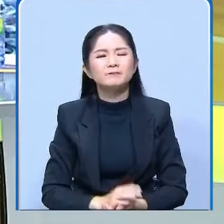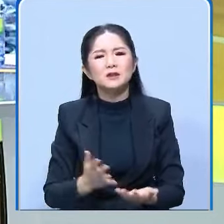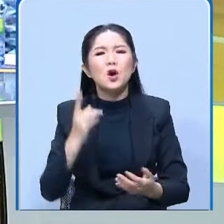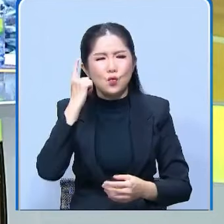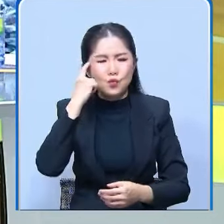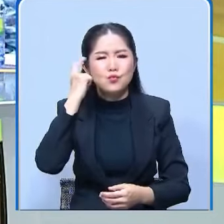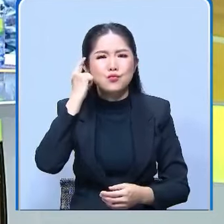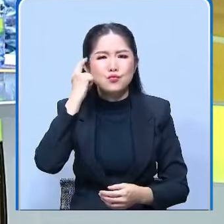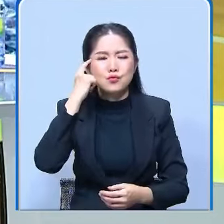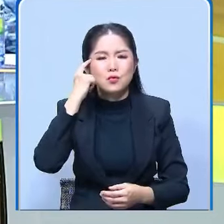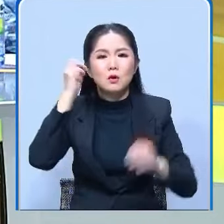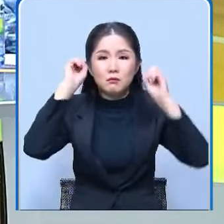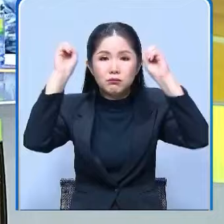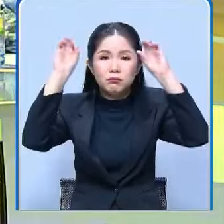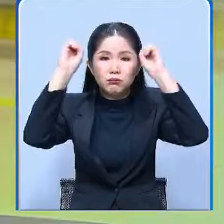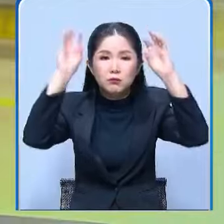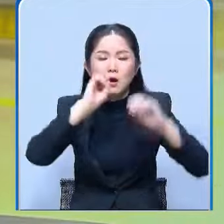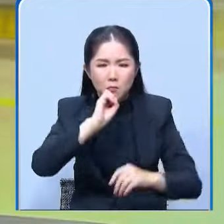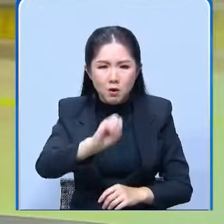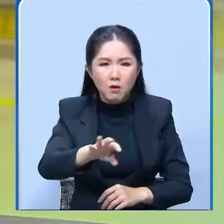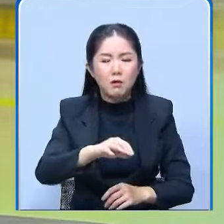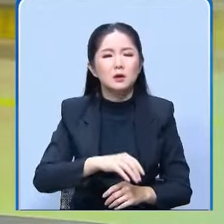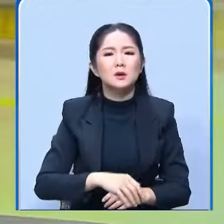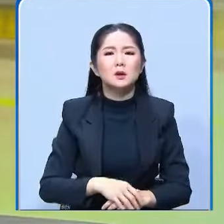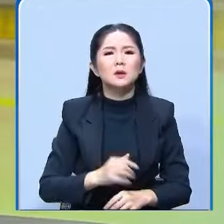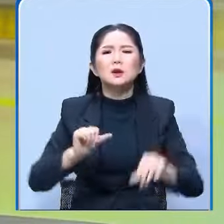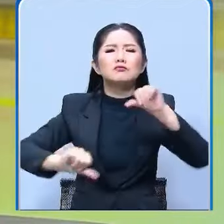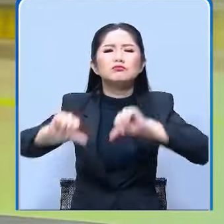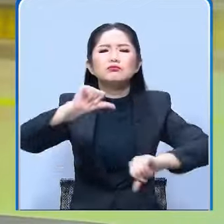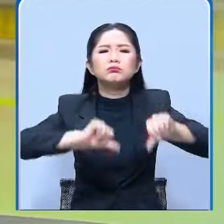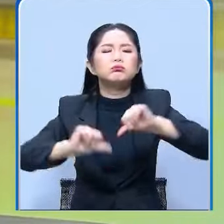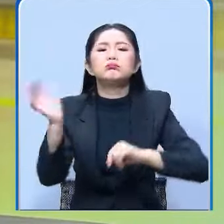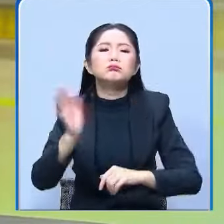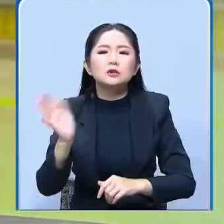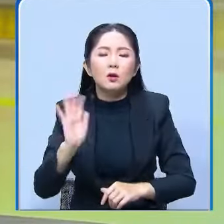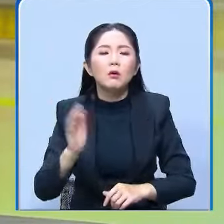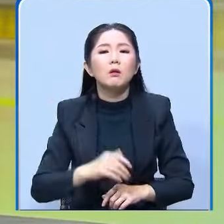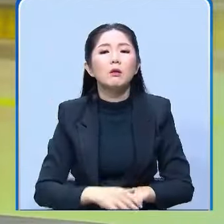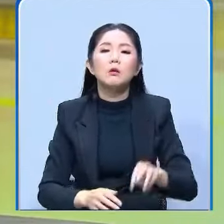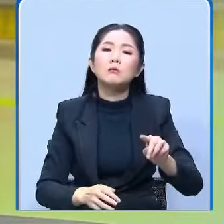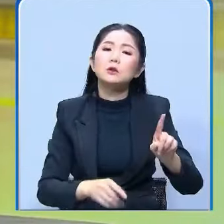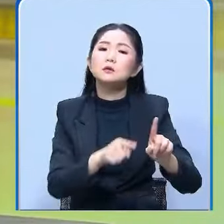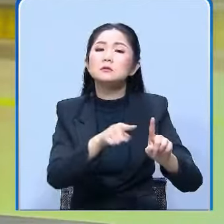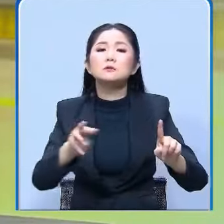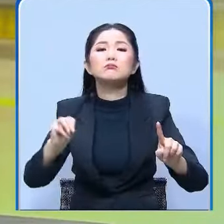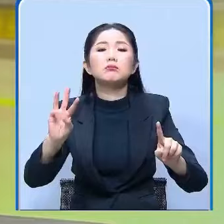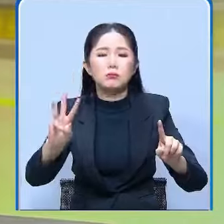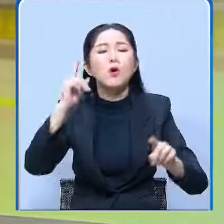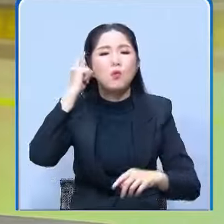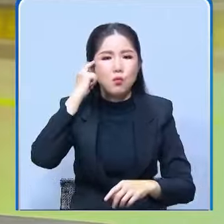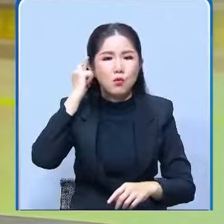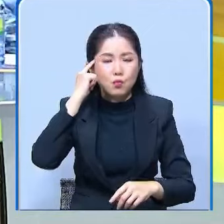ริ่มรู้กันแล้วครูก็จะบอกแล้วว่าคือบางทีไม่ต้องขึ้นสายวิทย์หรอกหมอบประมาณมัธยมเนี่ยก็จะให้ความรู้กันแล้วว่าเอทิล